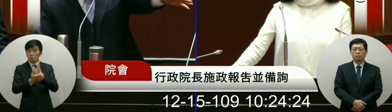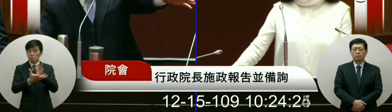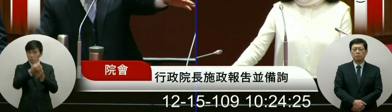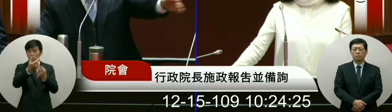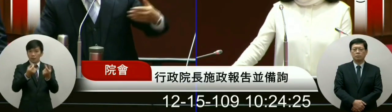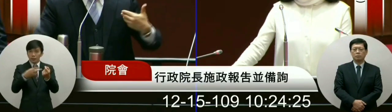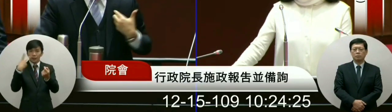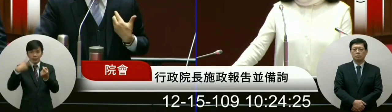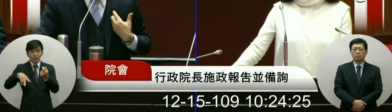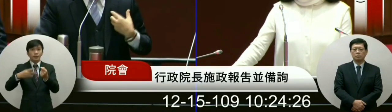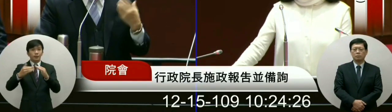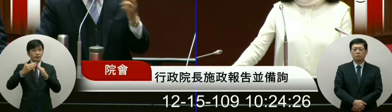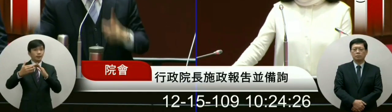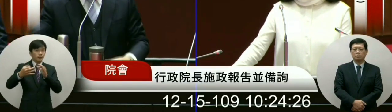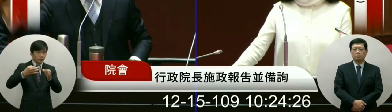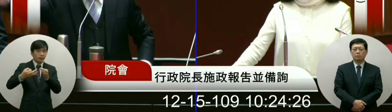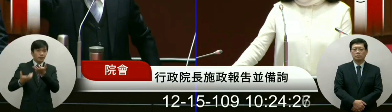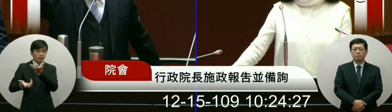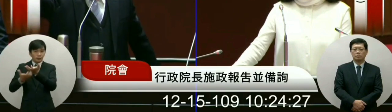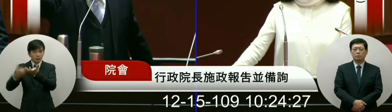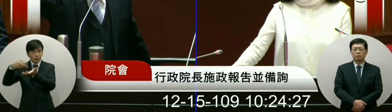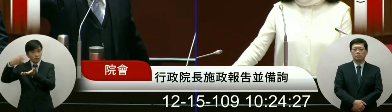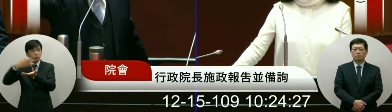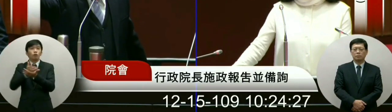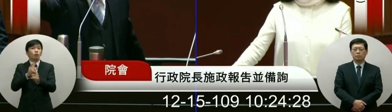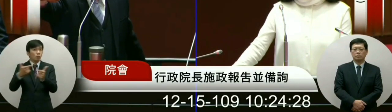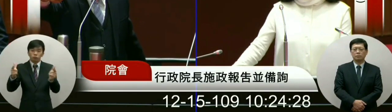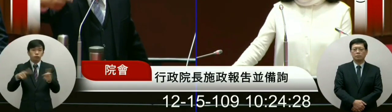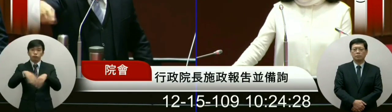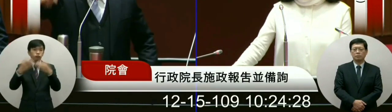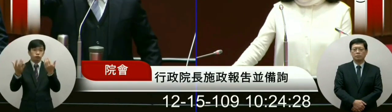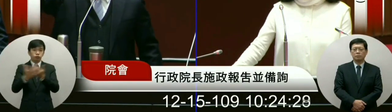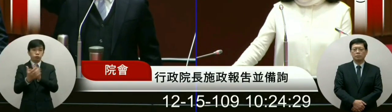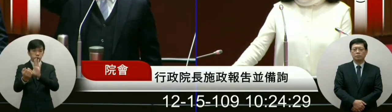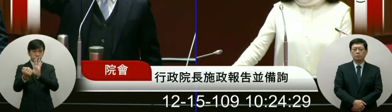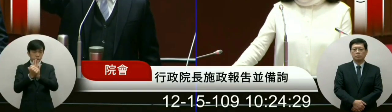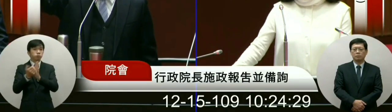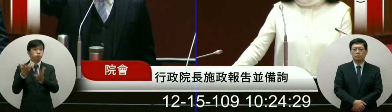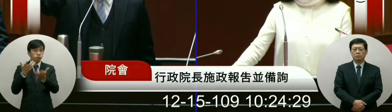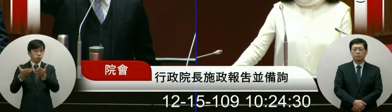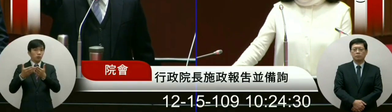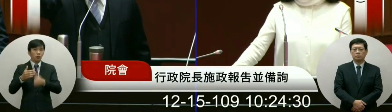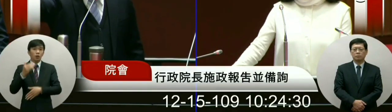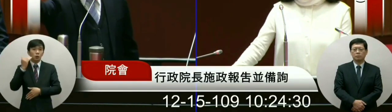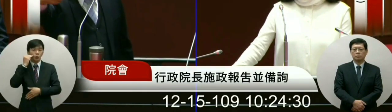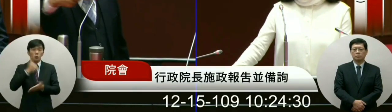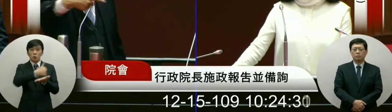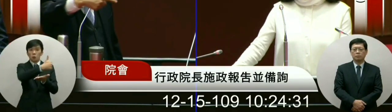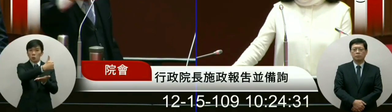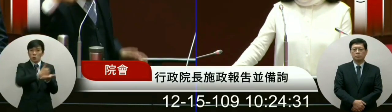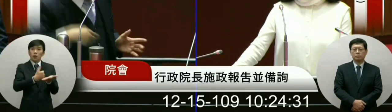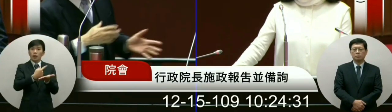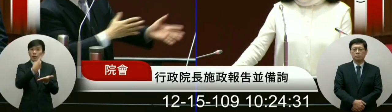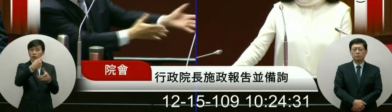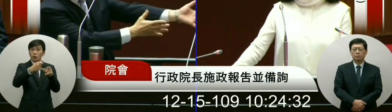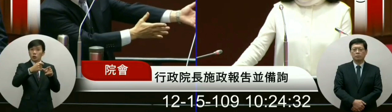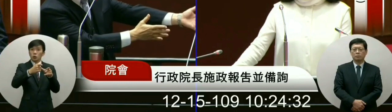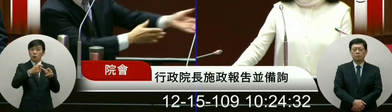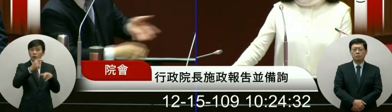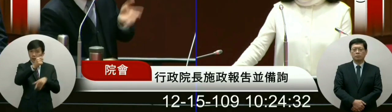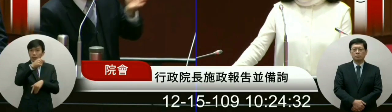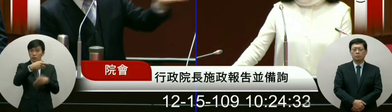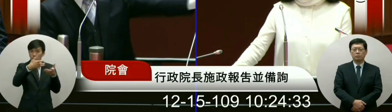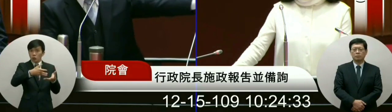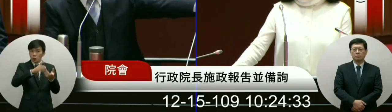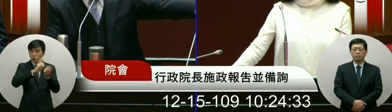商面谈，我们都一定查你这个进口的肉品，进口一公吨，这一公吨化成多少